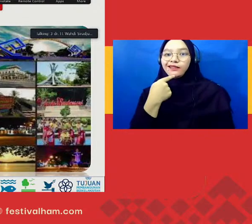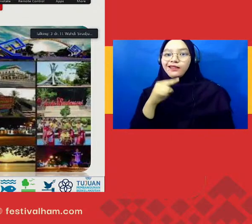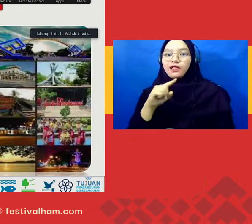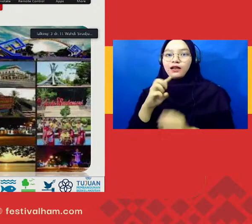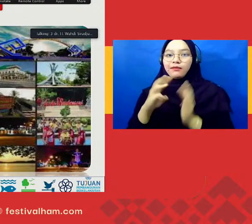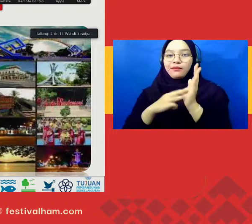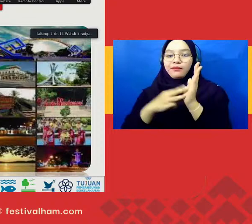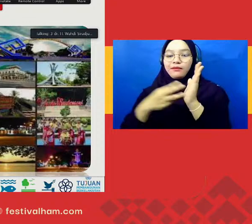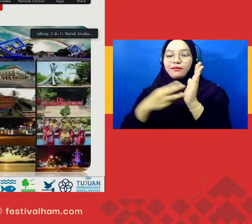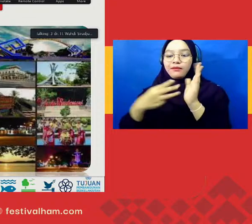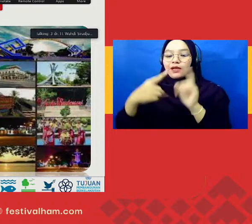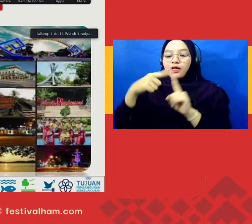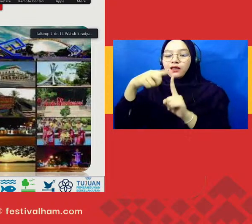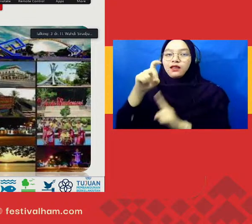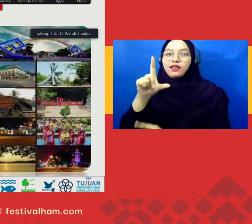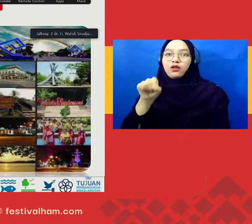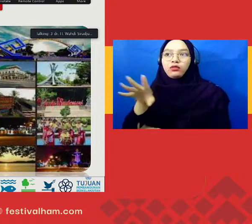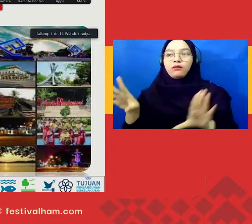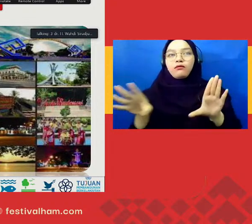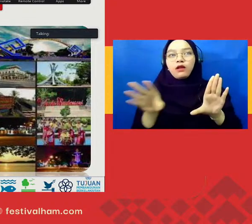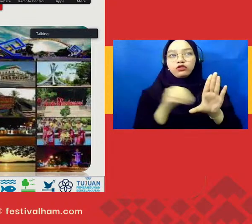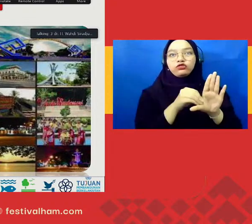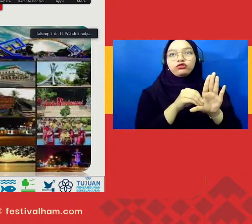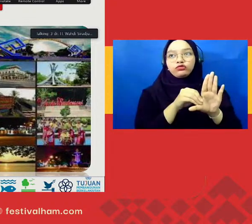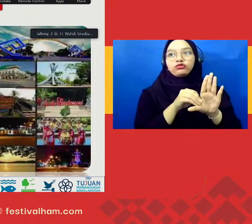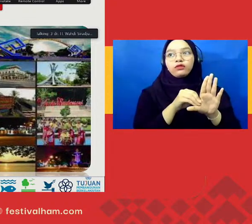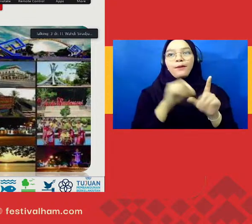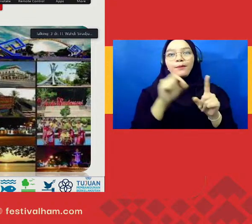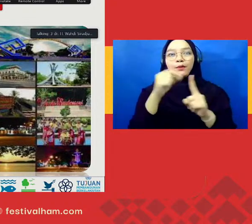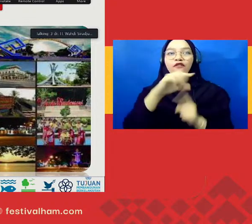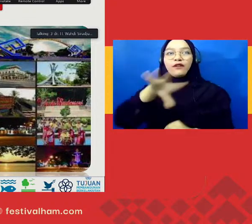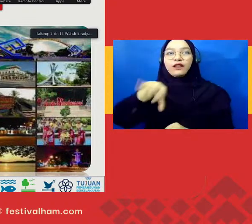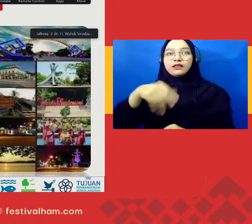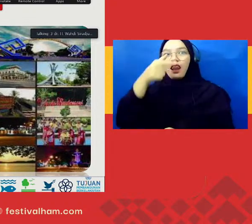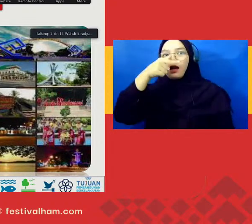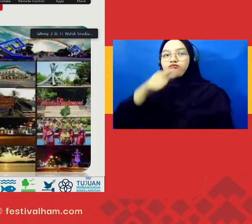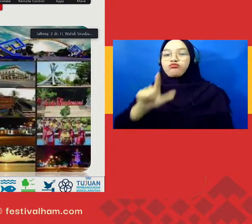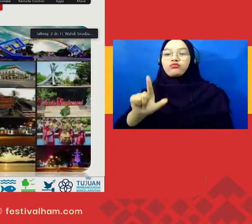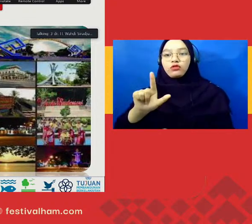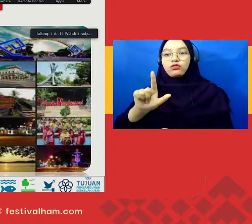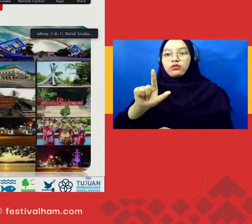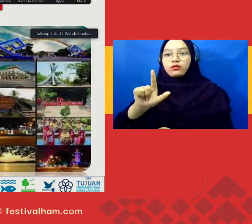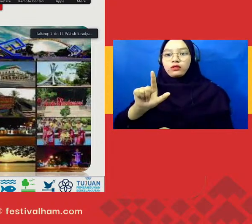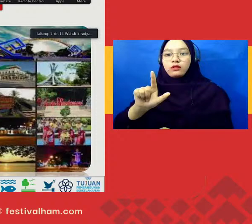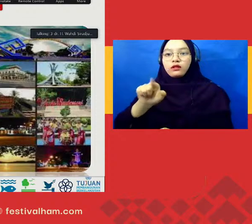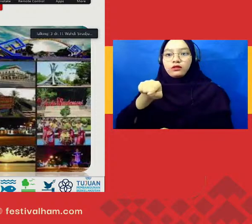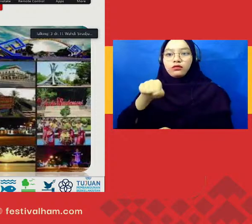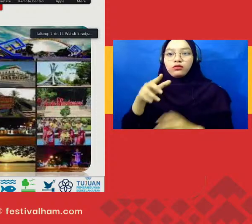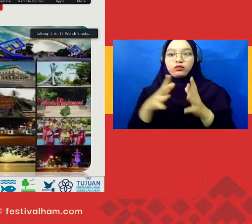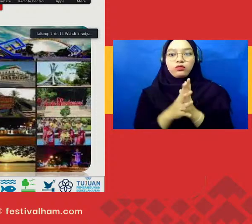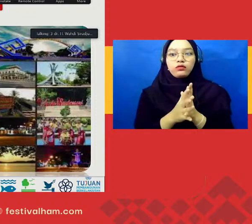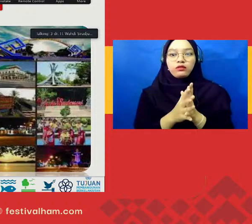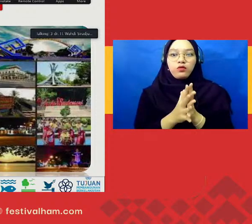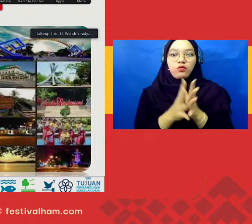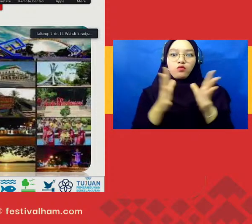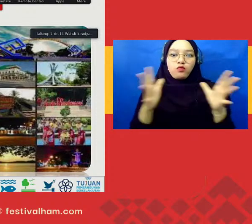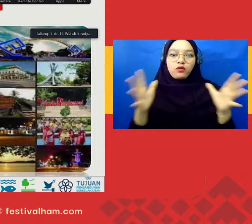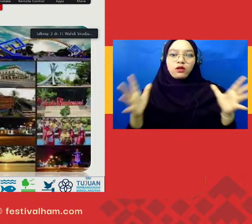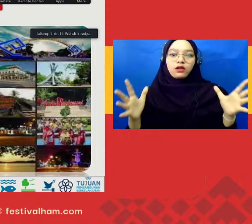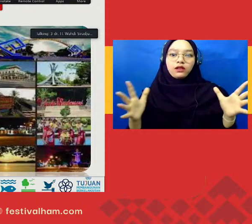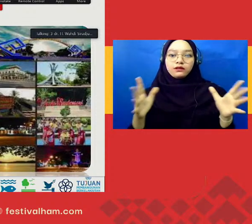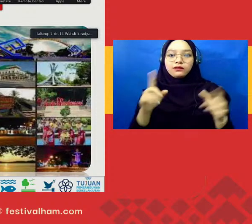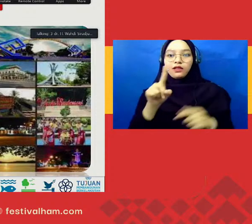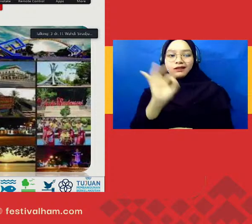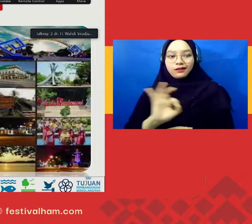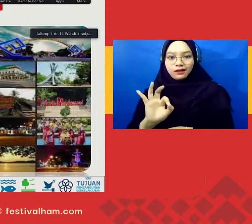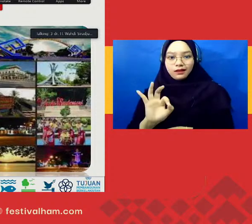Metro adalah bagian daripada Provinsi Lampung. Yang luasnya hanya kurang 1%